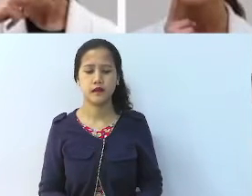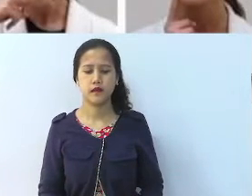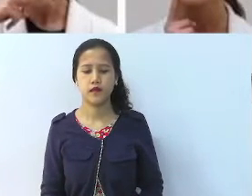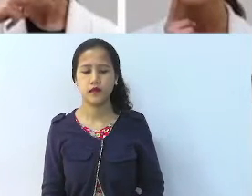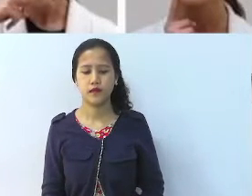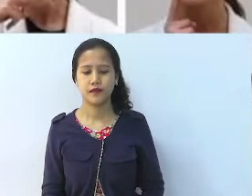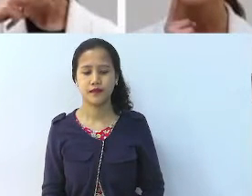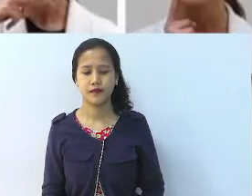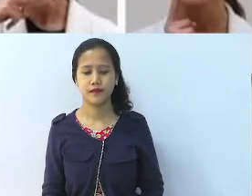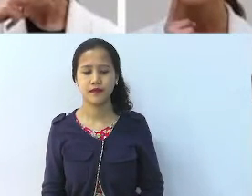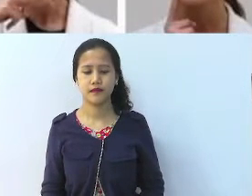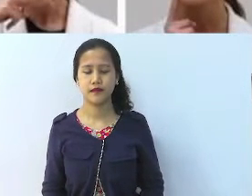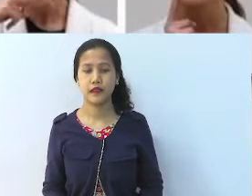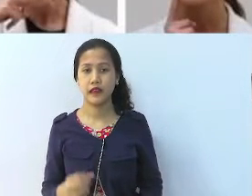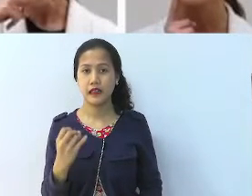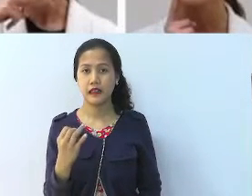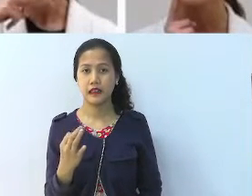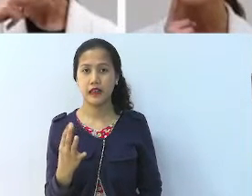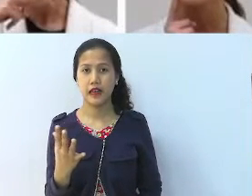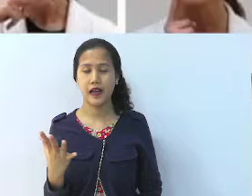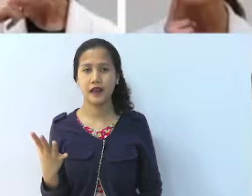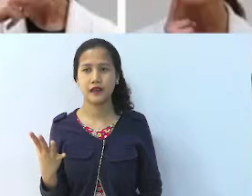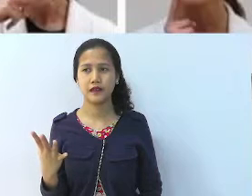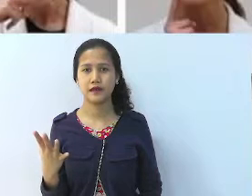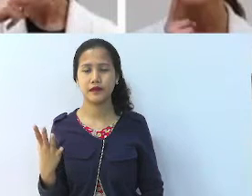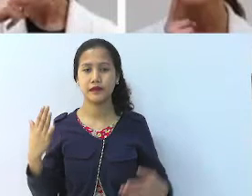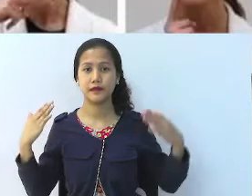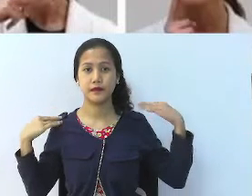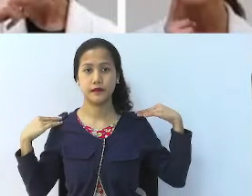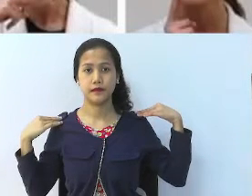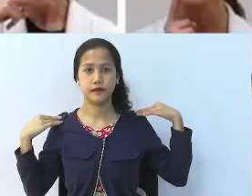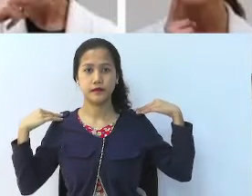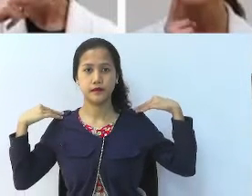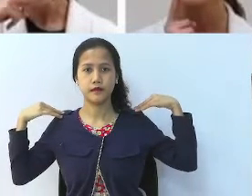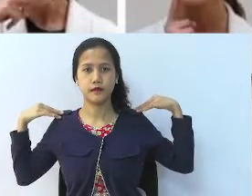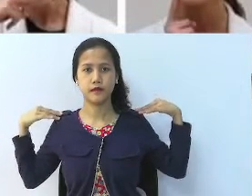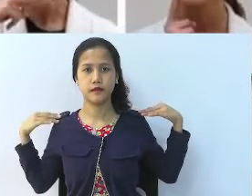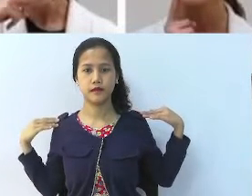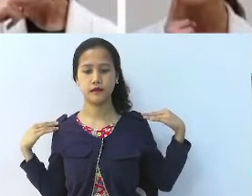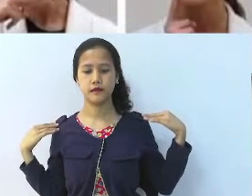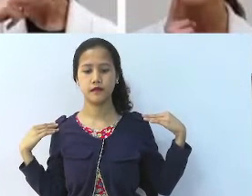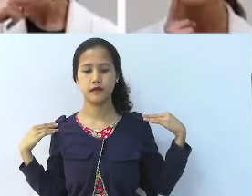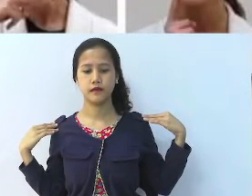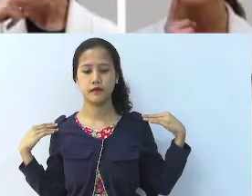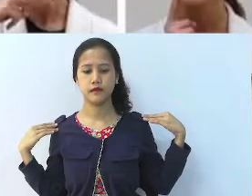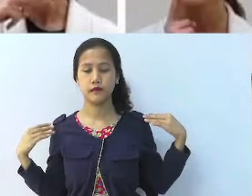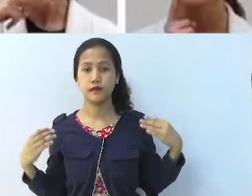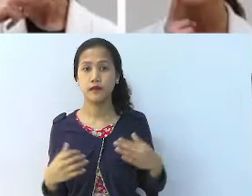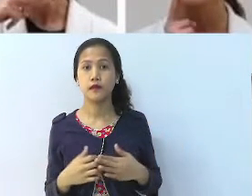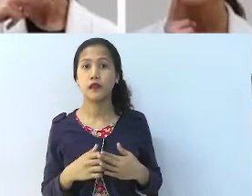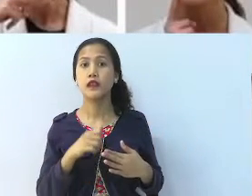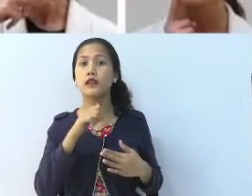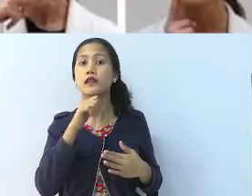nyo sa likod para po yung shoulder blades nyo is magdidikit. Mag-squeeze po sila sa